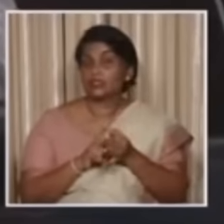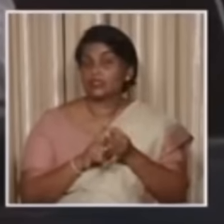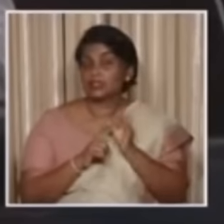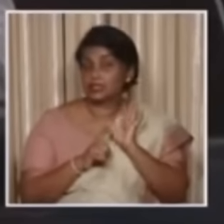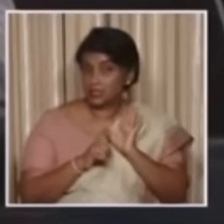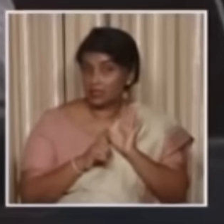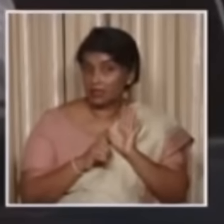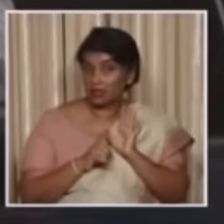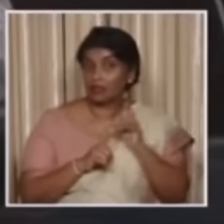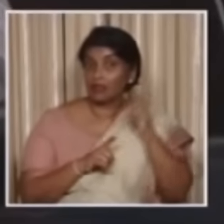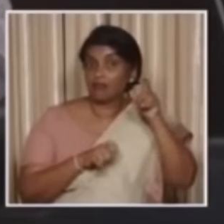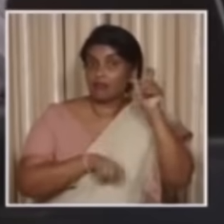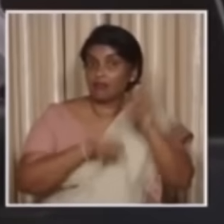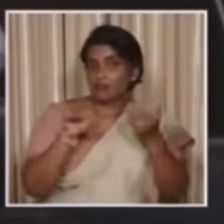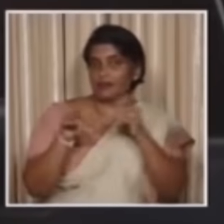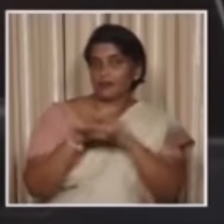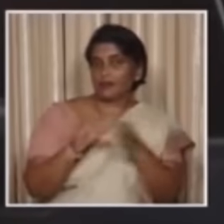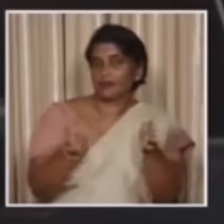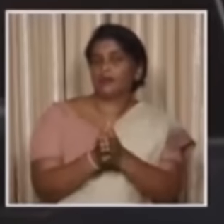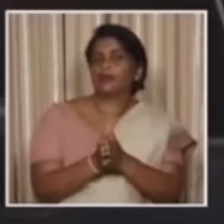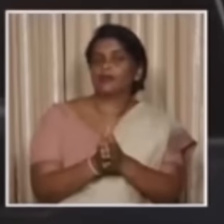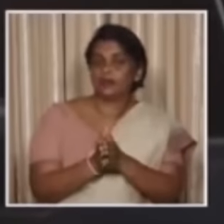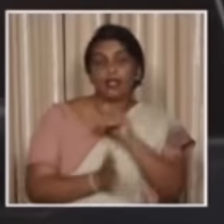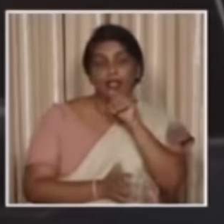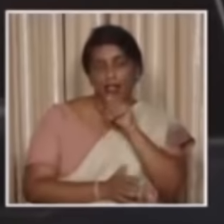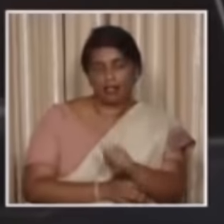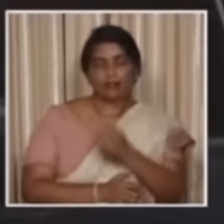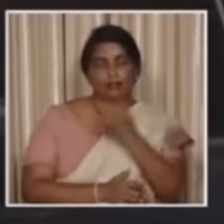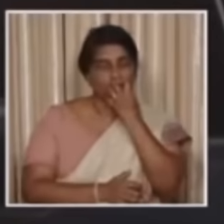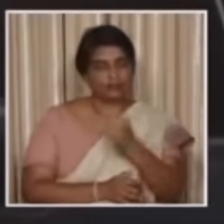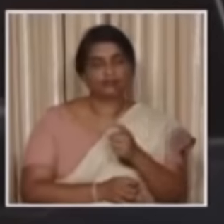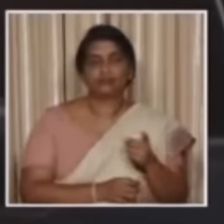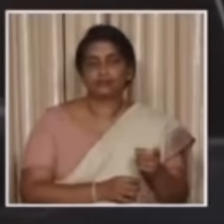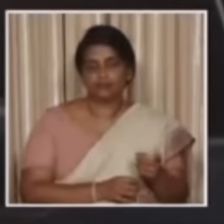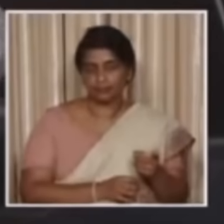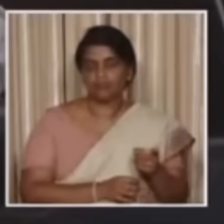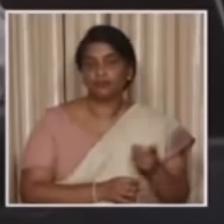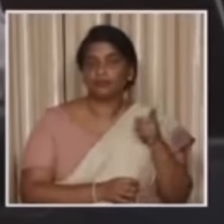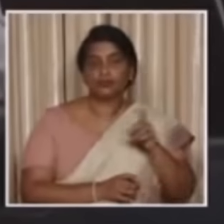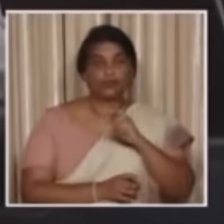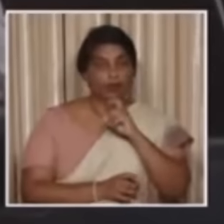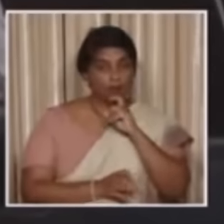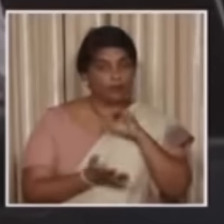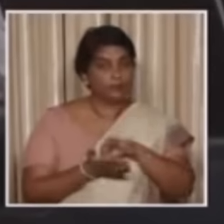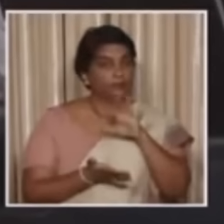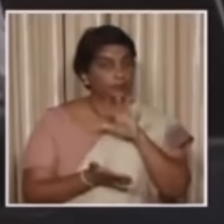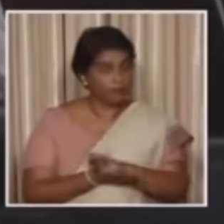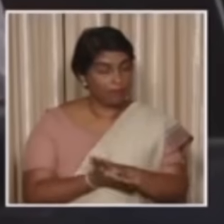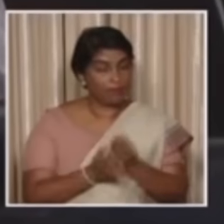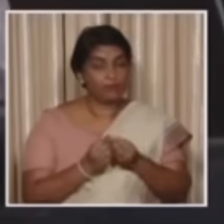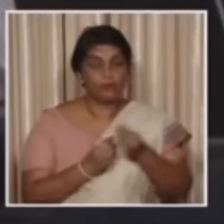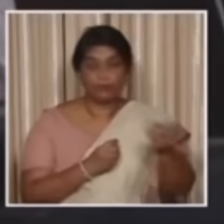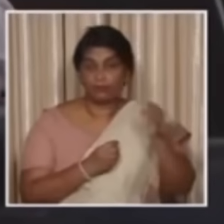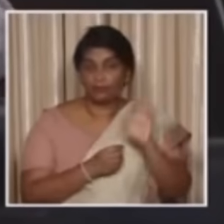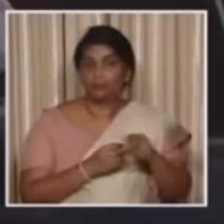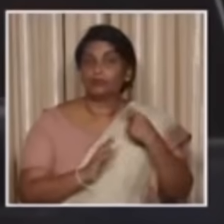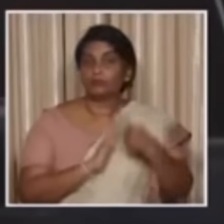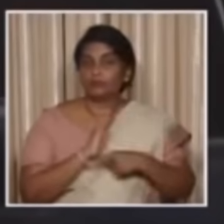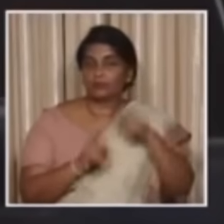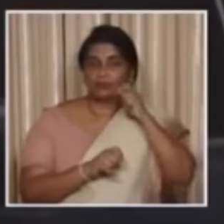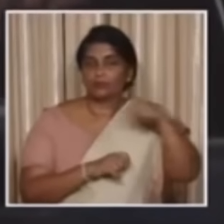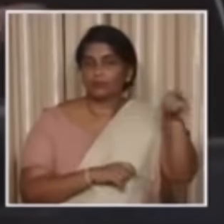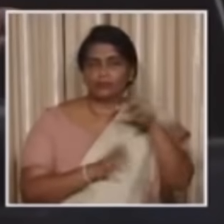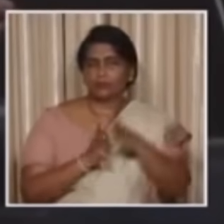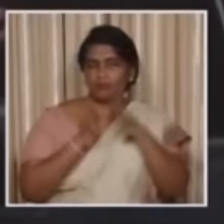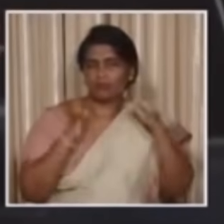ජනාධිපතිවරයා සහ ඔහුගේ නියෝජිතයා ඉන්නවා. ඒක තමයි ඇත්ත රහස. මේ අධිකරණයේ තීන්දුව ලබා දීම පිළිබඳව රටේ ජනතාවට